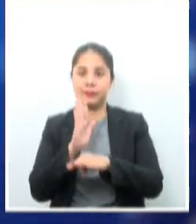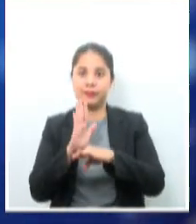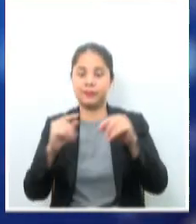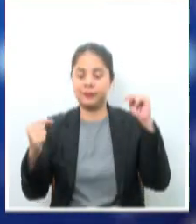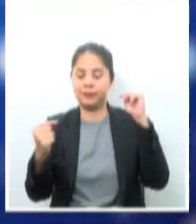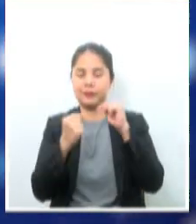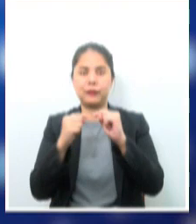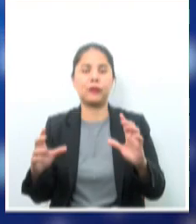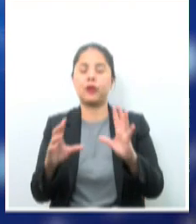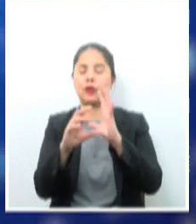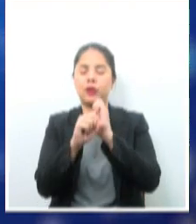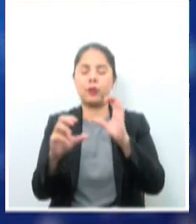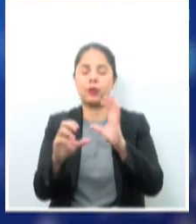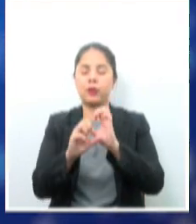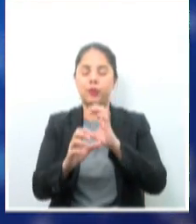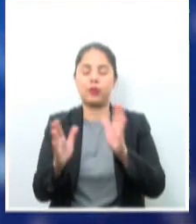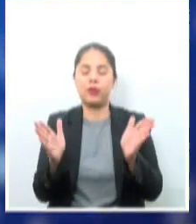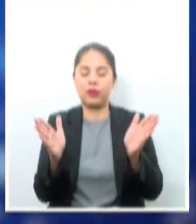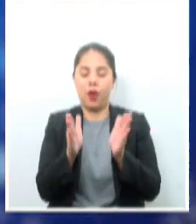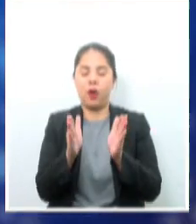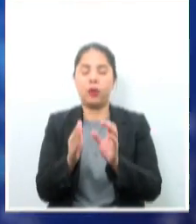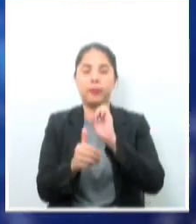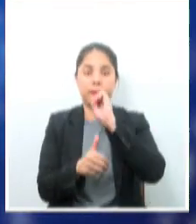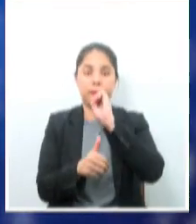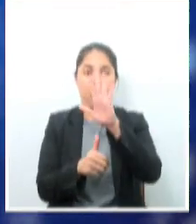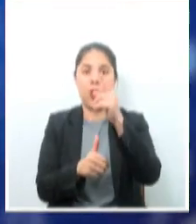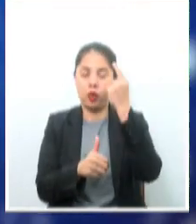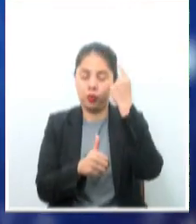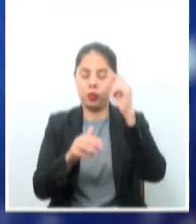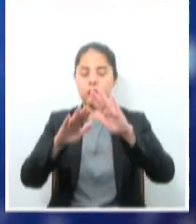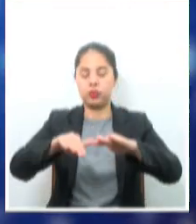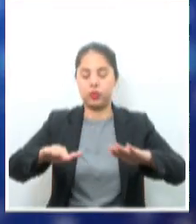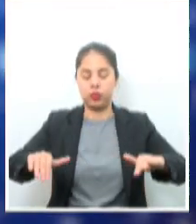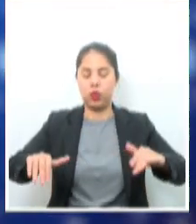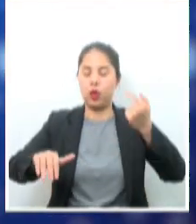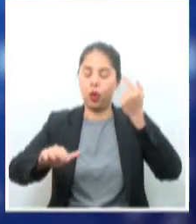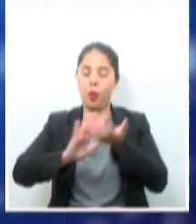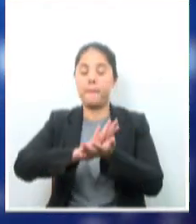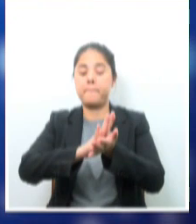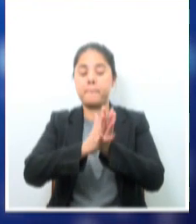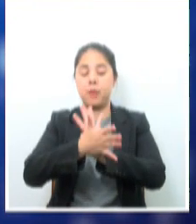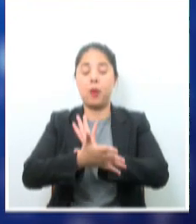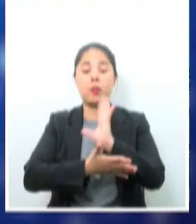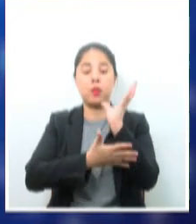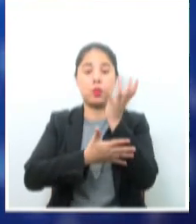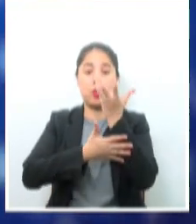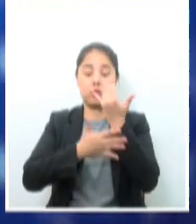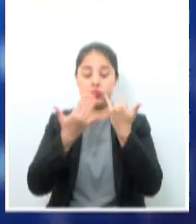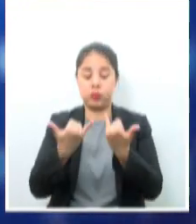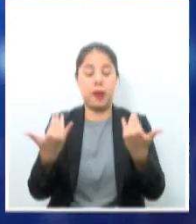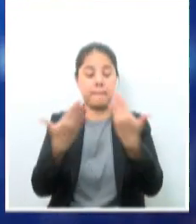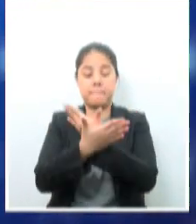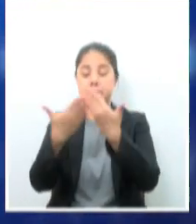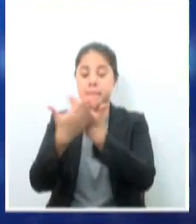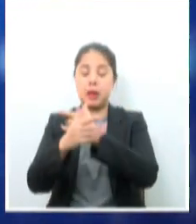เล่าโดยสรุปโดยย่อนะคะหลักๆ ก็คือเราจะให้เด็กๆค่ะได้รู้จักการปรับตัวให้เข้ากับโลกที่มีความเปลี่ยนแ